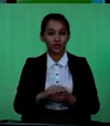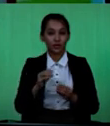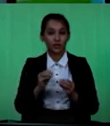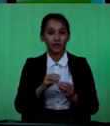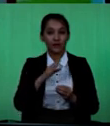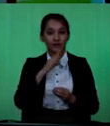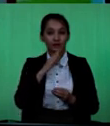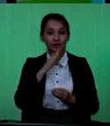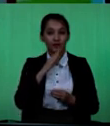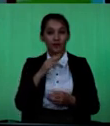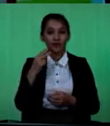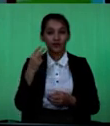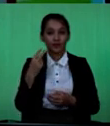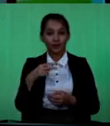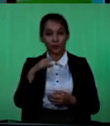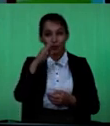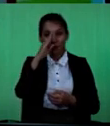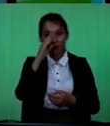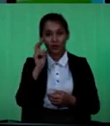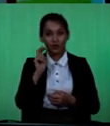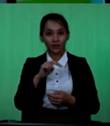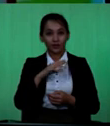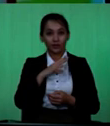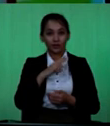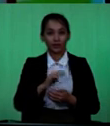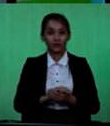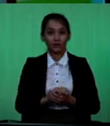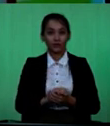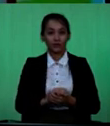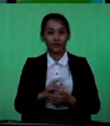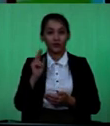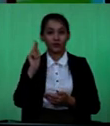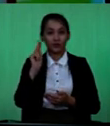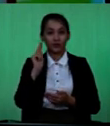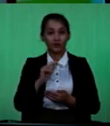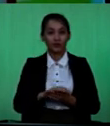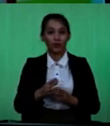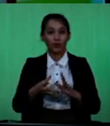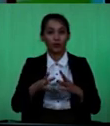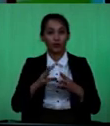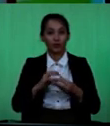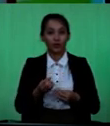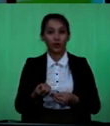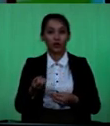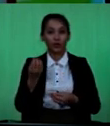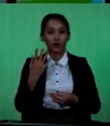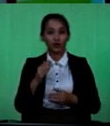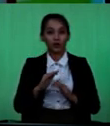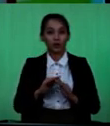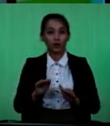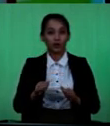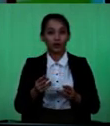va 20 nafar o'g'il bola keldi. Darsga necha nafar o'quvchi